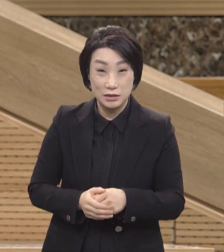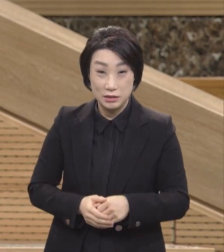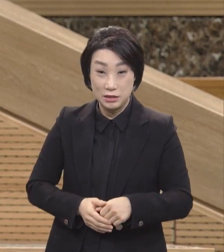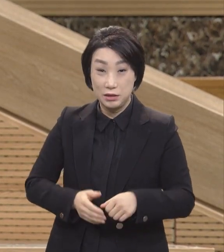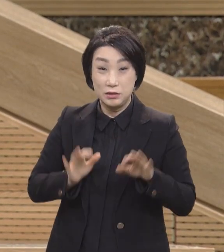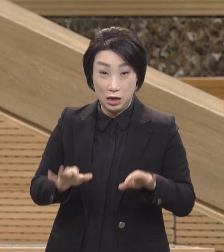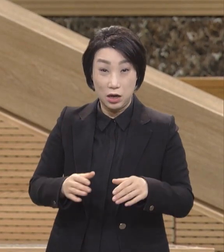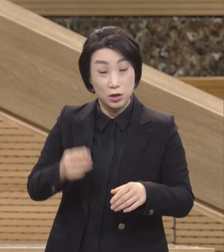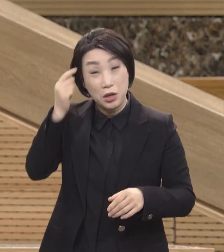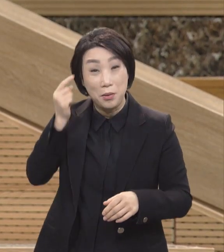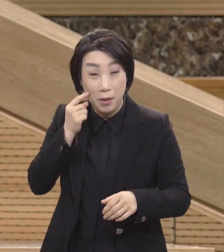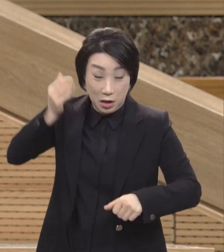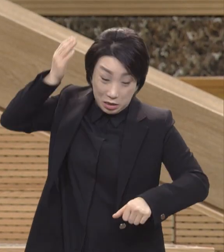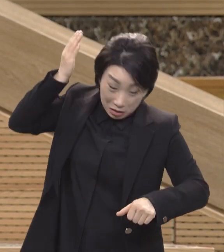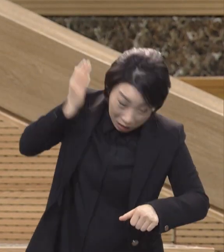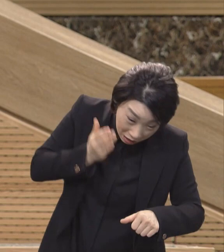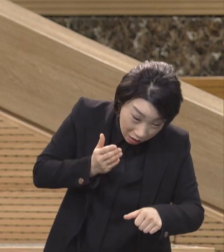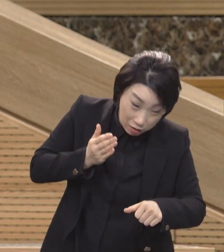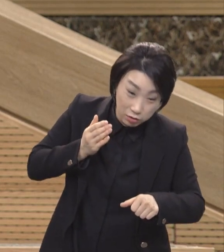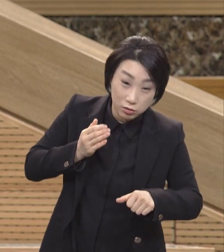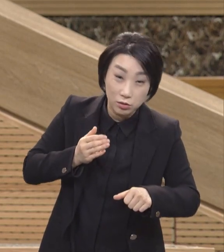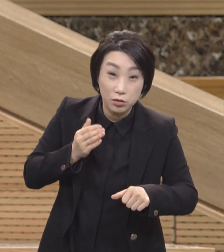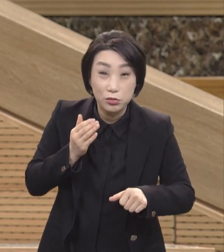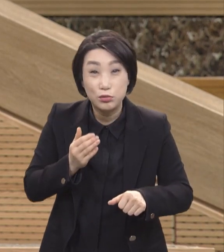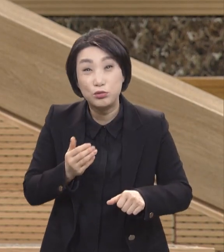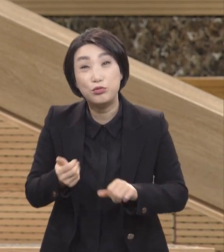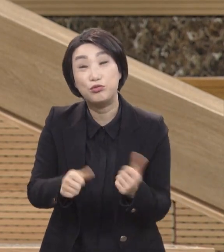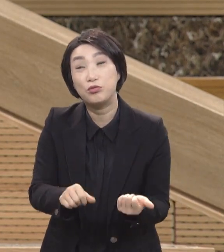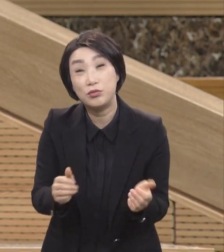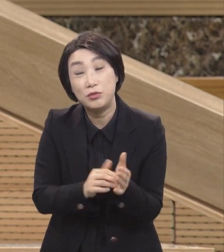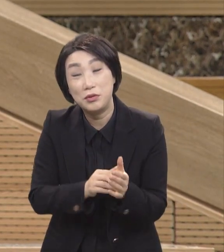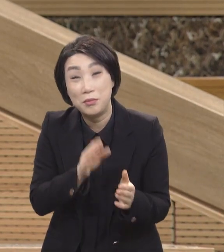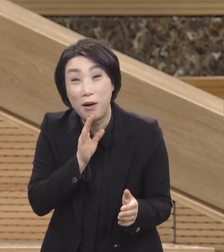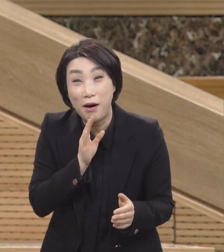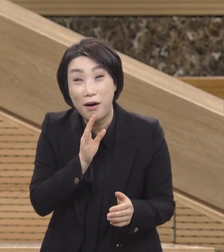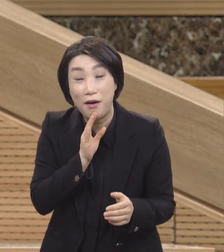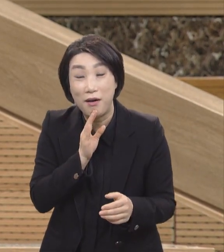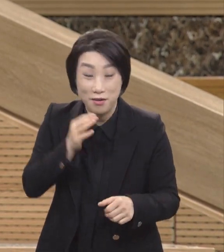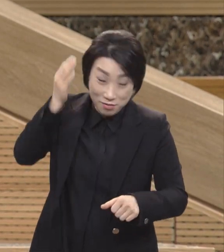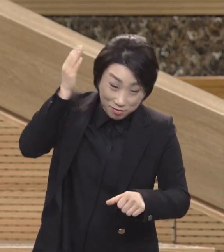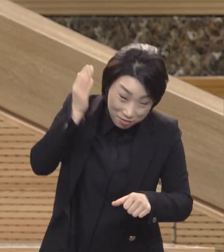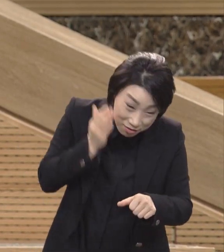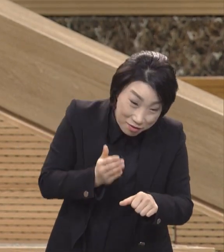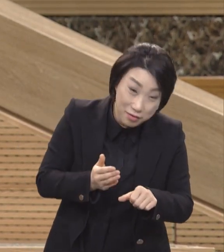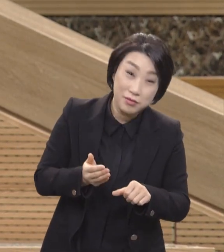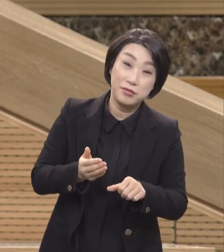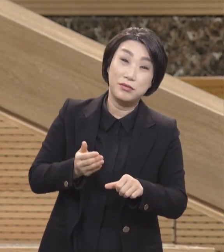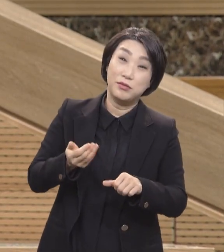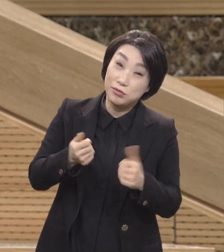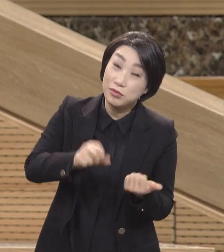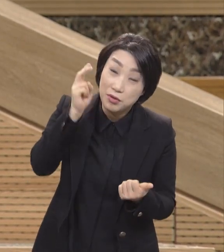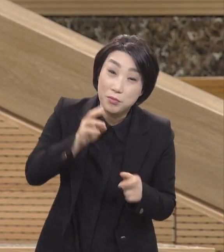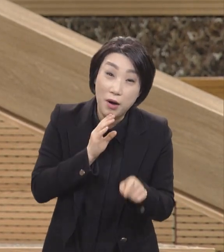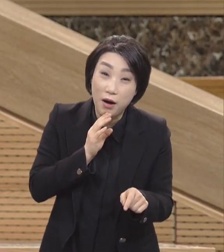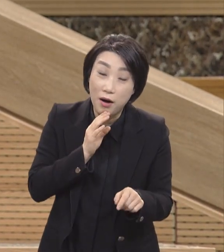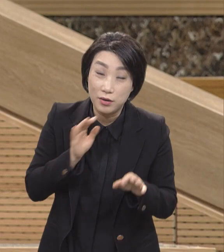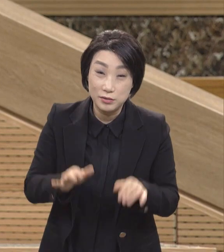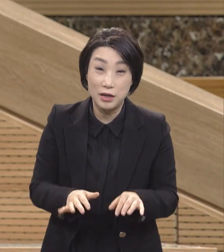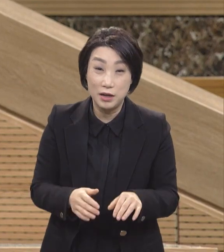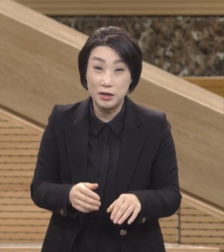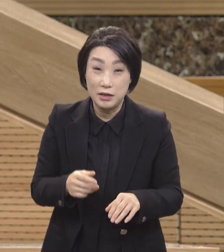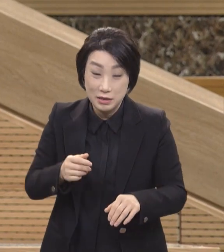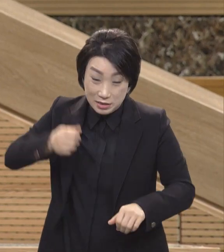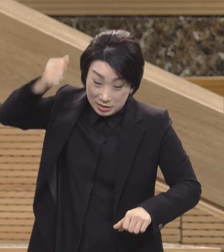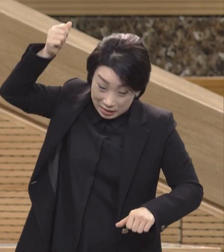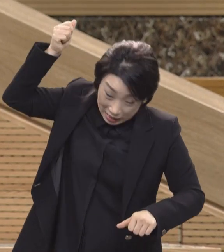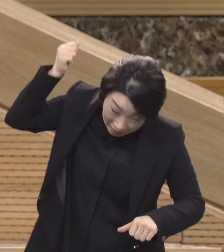칼이 니리 가면 잘려버리는데 니리 가면 잘려버리는데 지금 니리